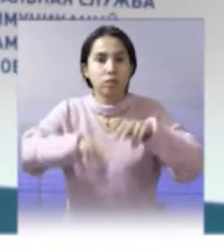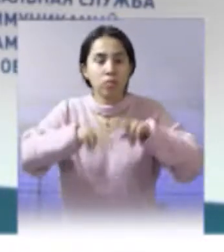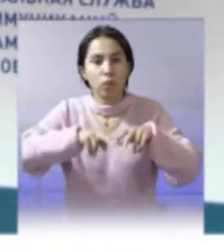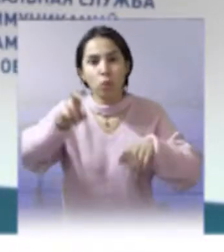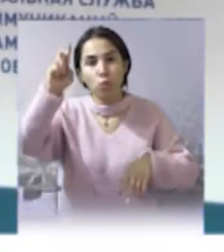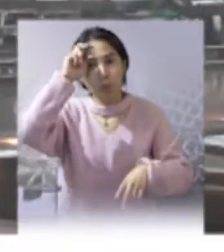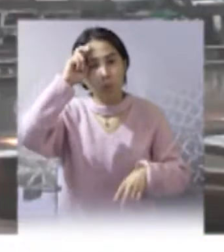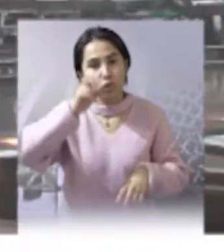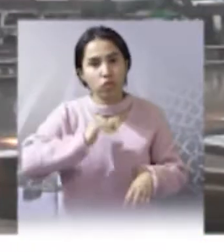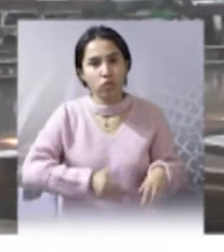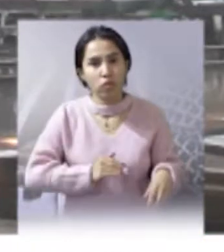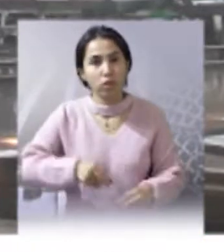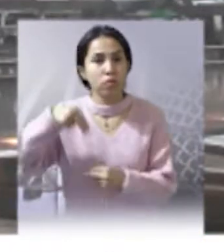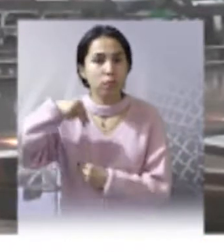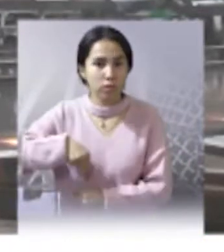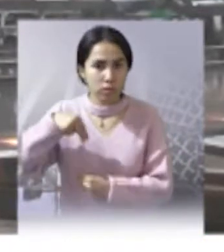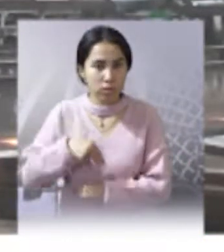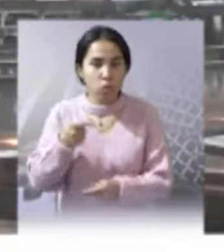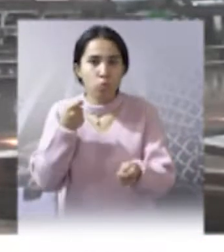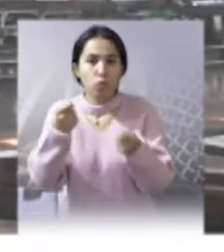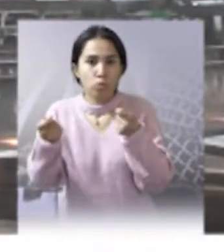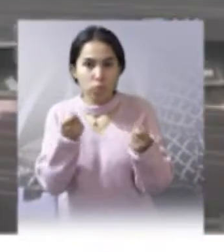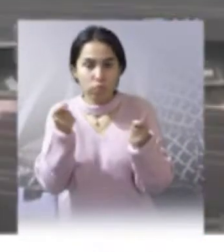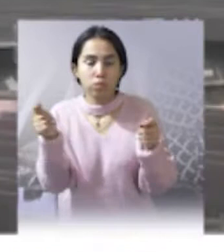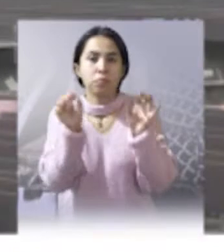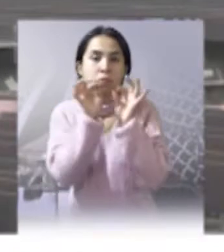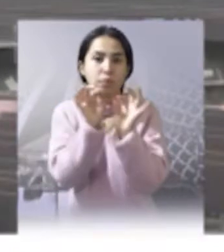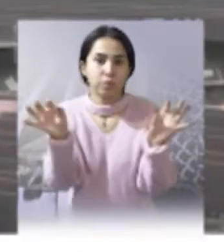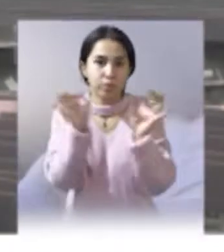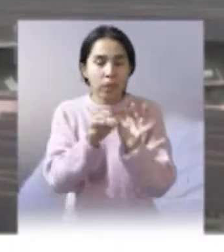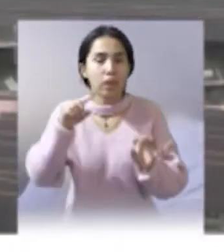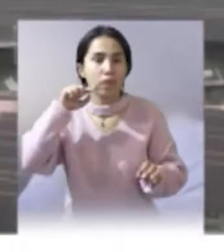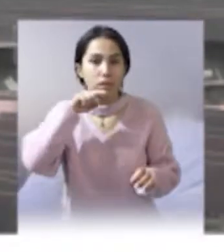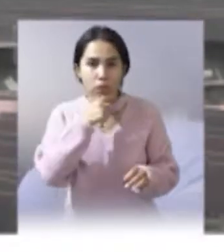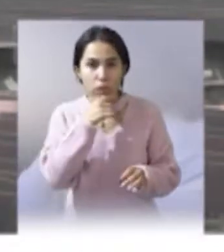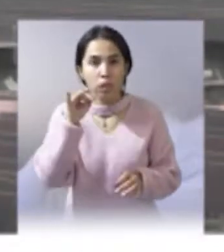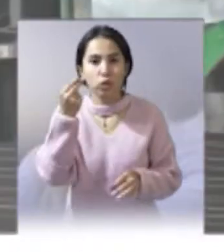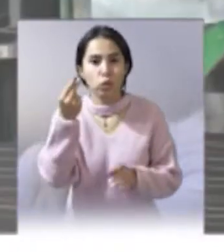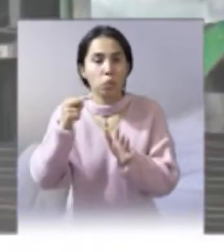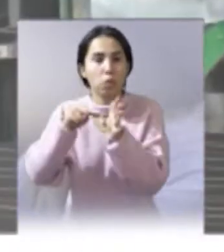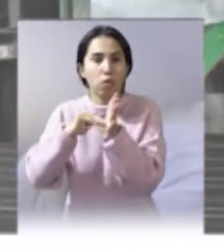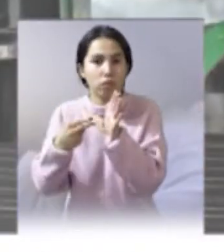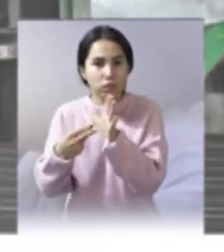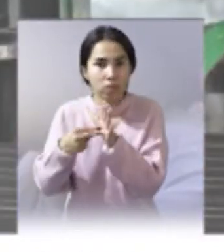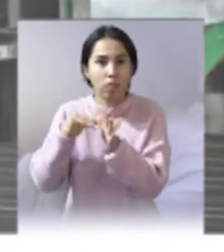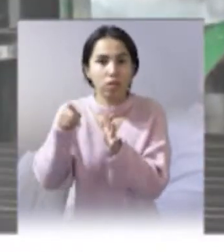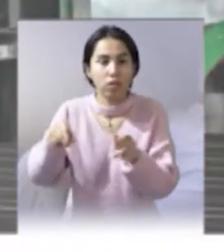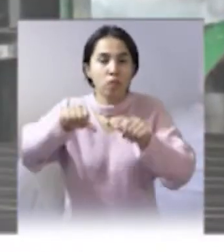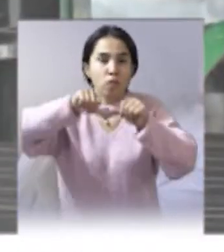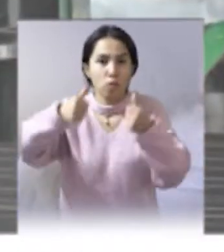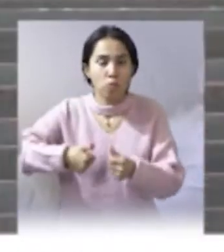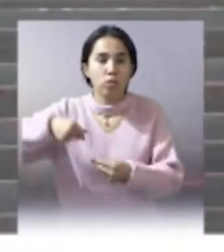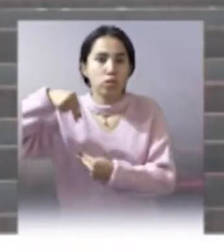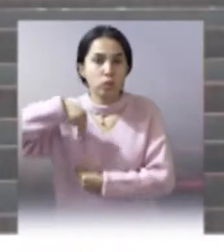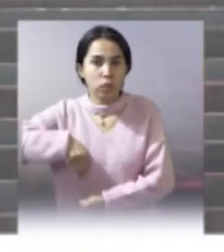регионов страны. Позитивной динамике также способствуют предприятия, созданные в рамках государственной программы индустриально-инновационного